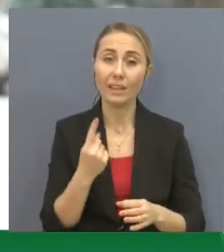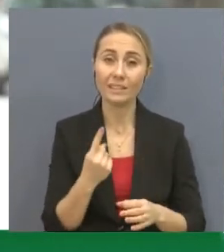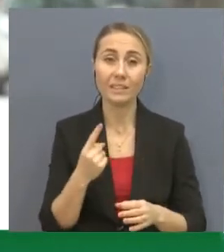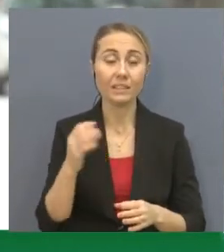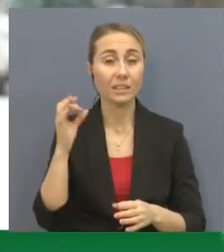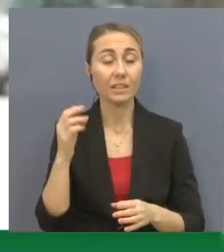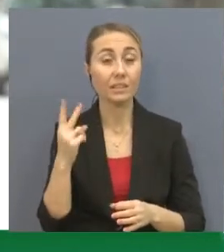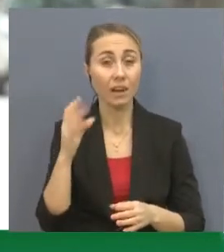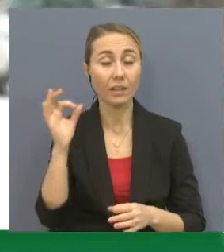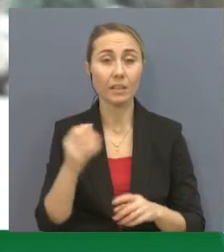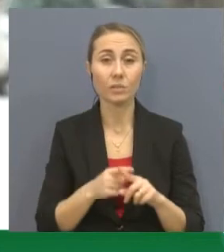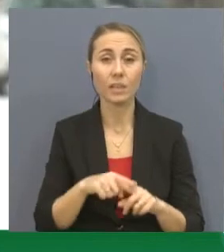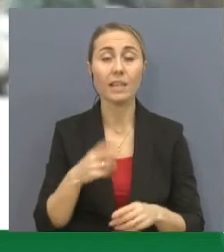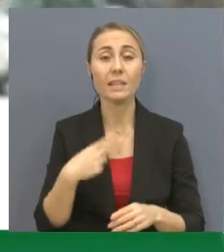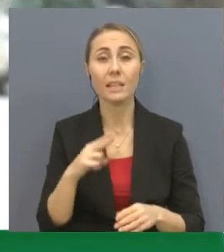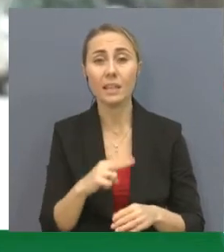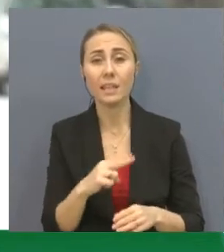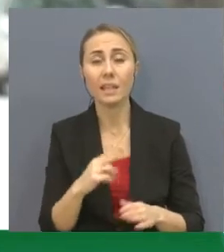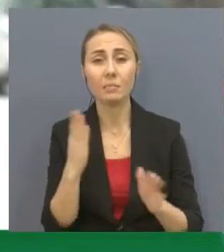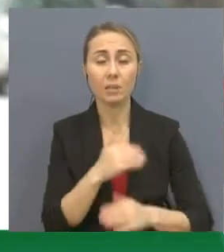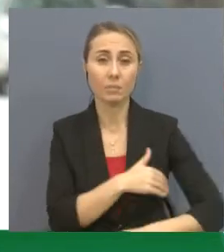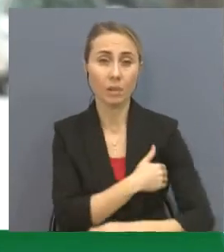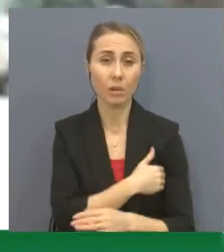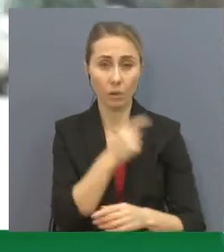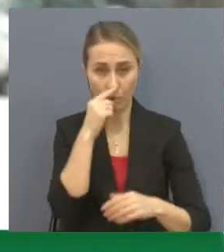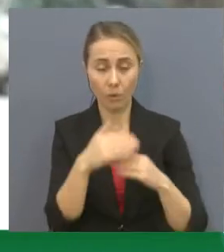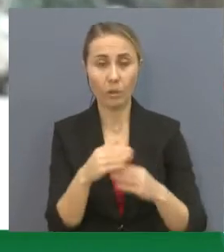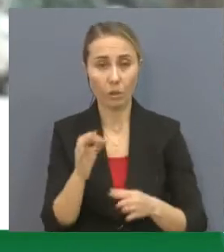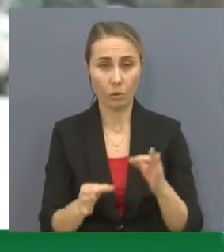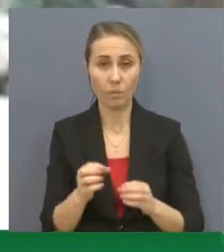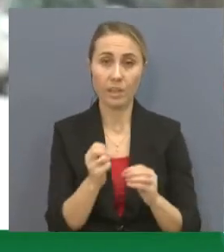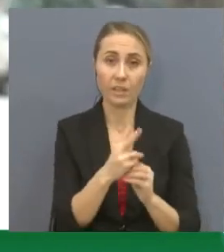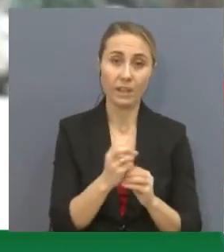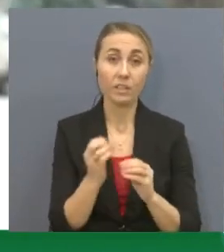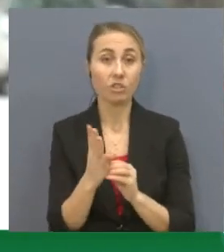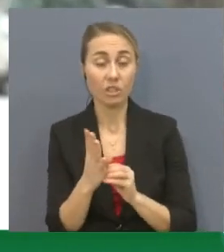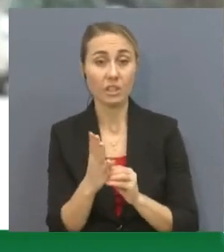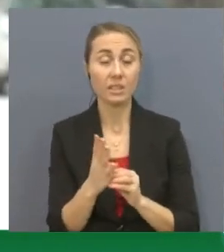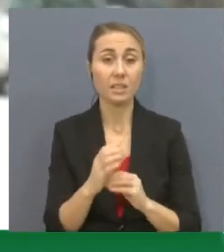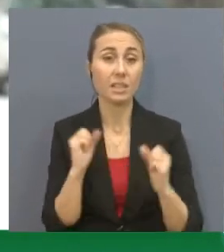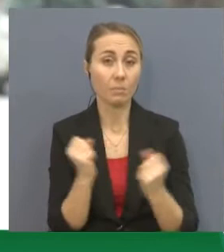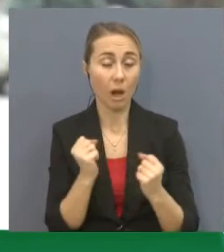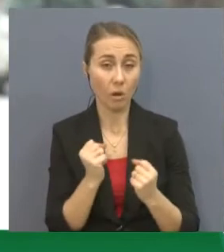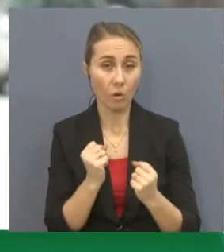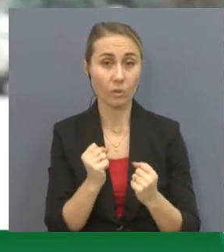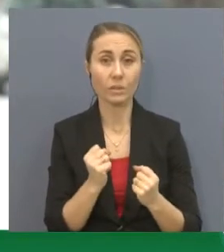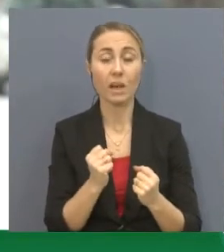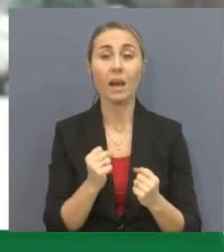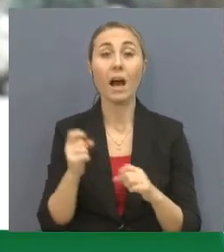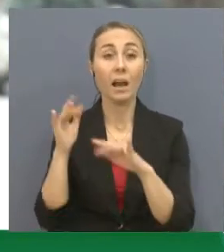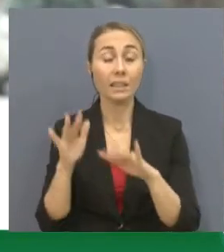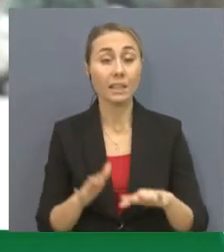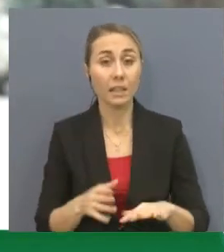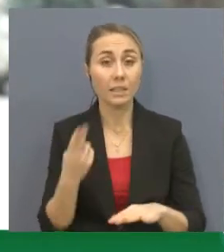декабря средние замес температура воздуха ожидается около норма норма 12 14 градусов мороза количество осадков декабре